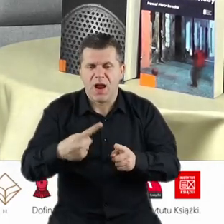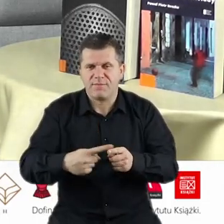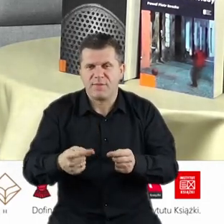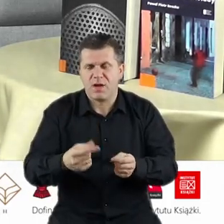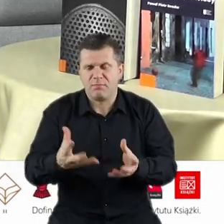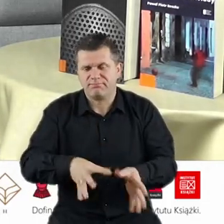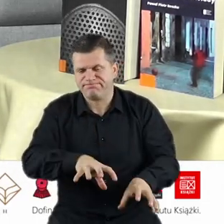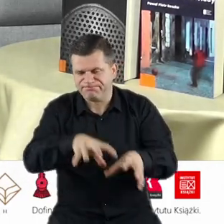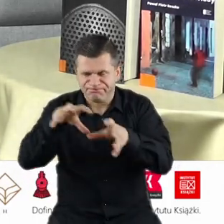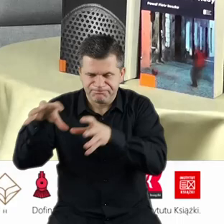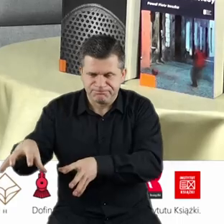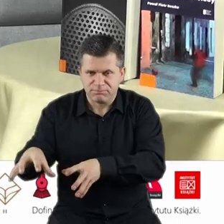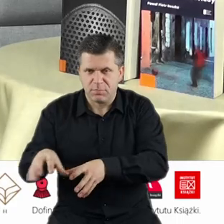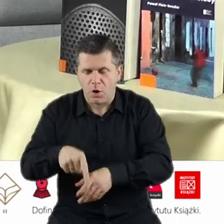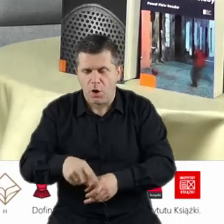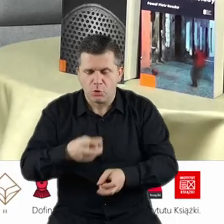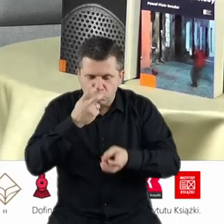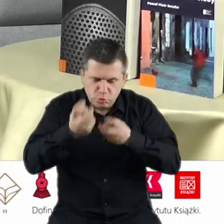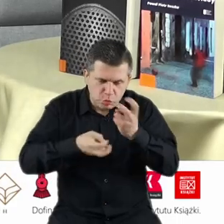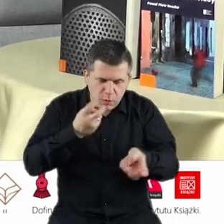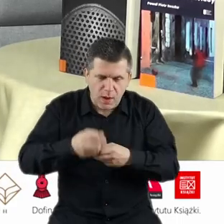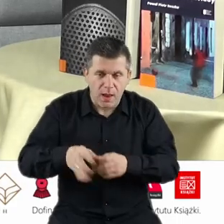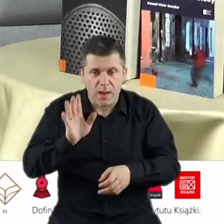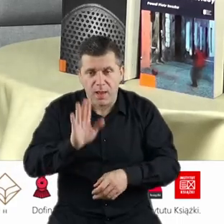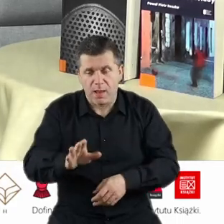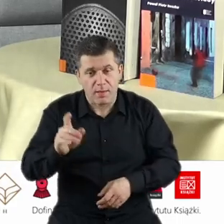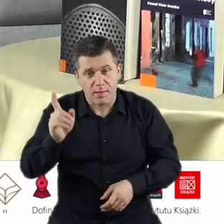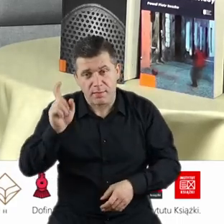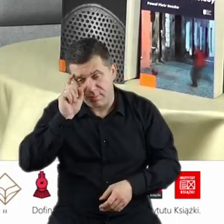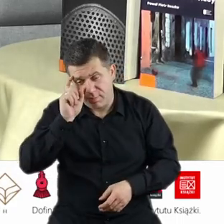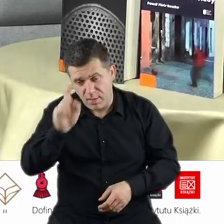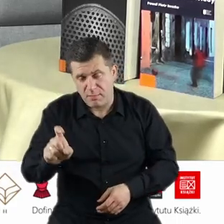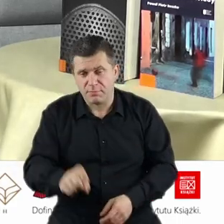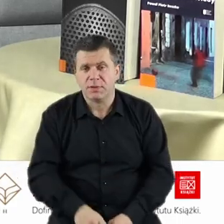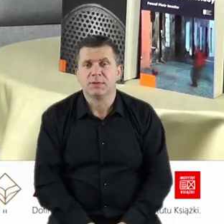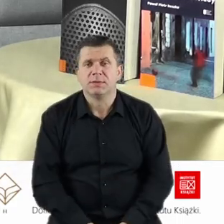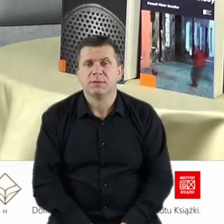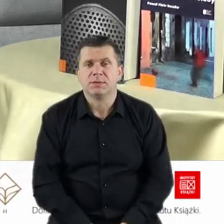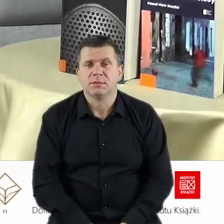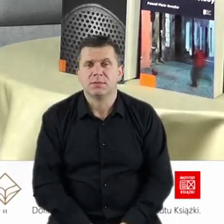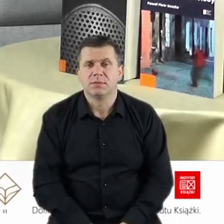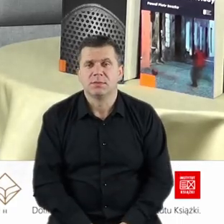wydobywali te szczątki na powierzchnię i je przeszukiwali. Oczywiście Niemcom,